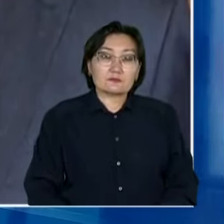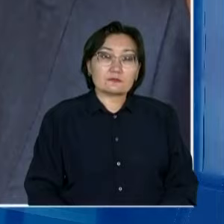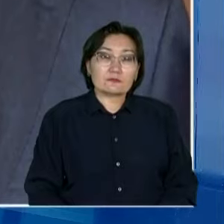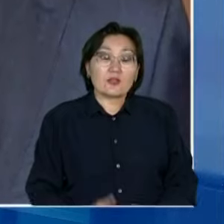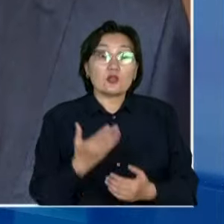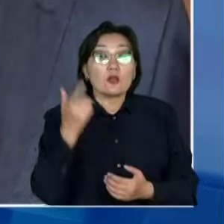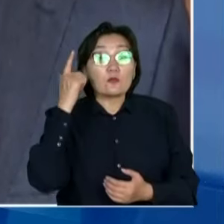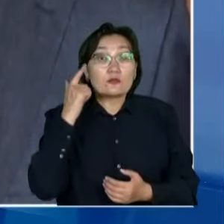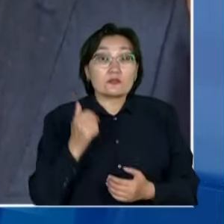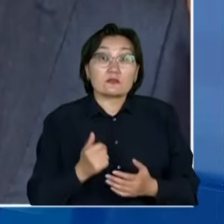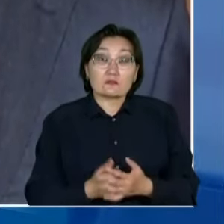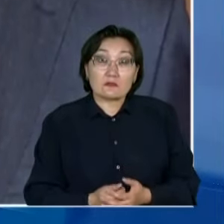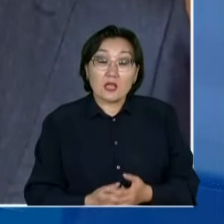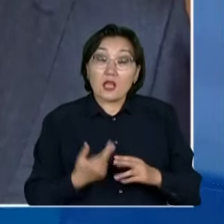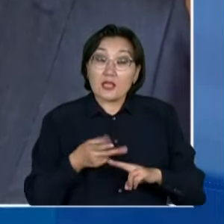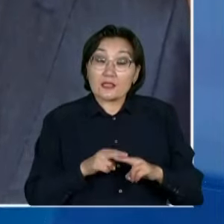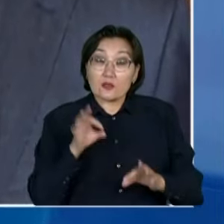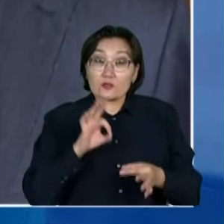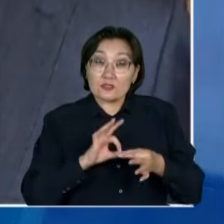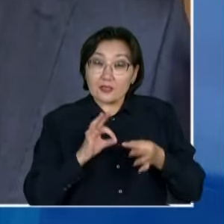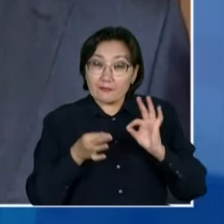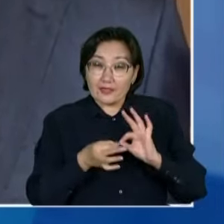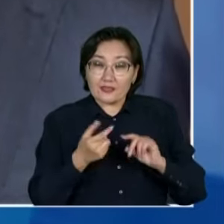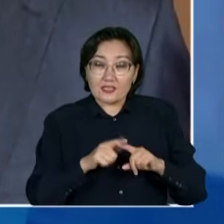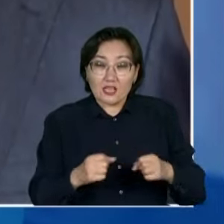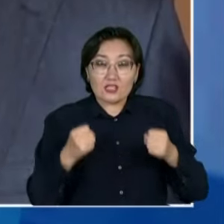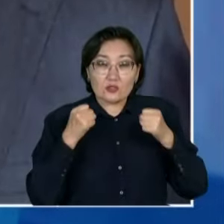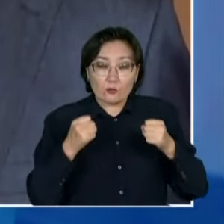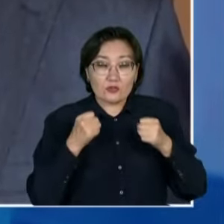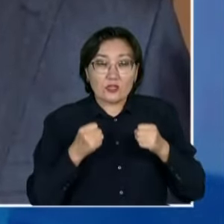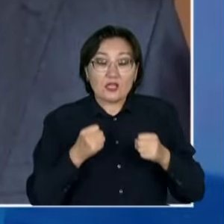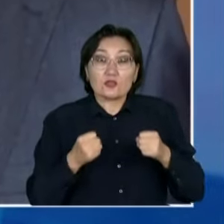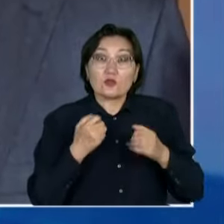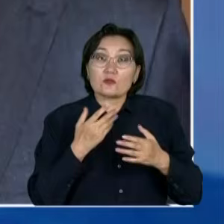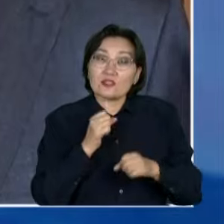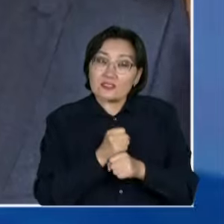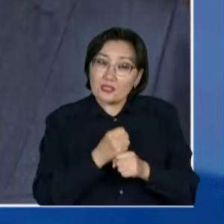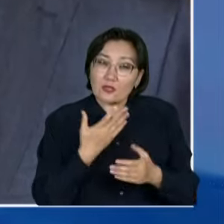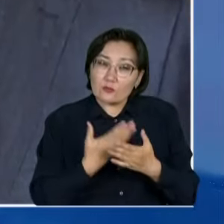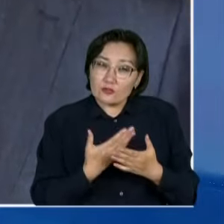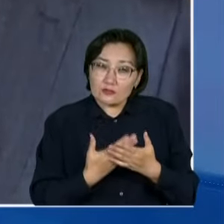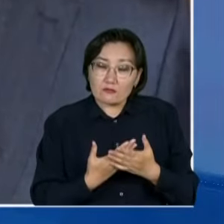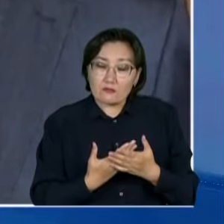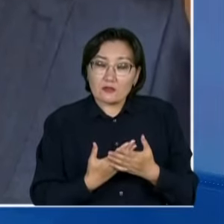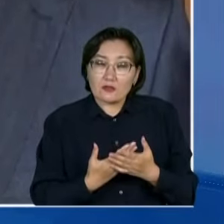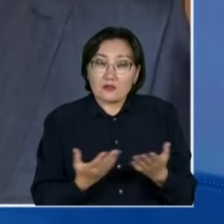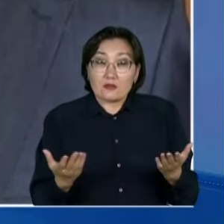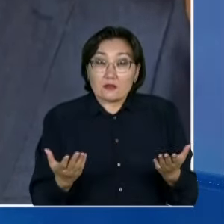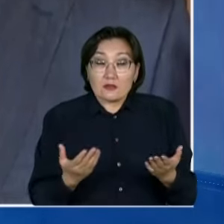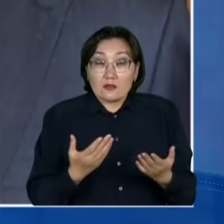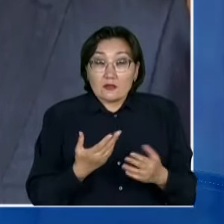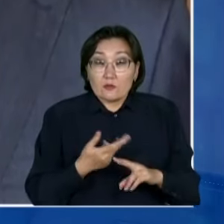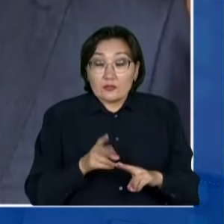Ну, вы знаете, все-таки это Олимпиада, это спорт. В спорте делают прогнозы. Все-таки прогнозы – это дело неблагодарное, как вы сами знаете.